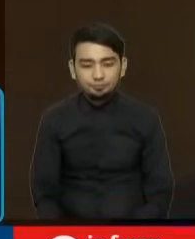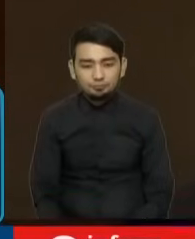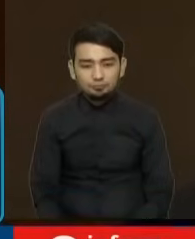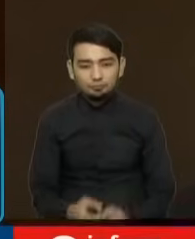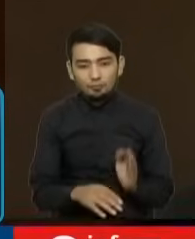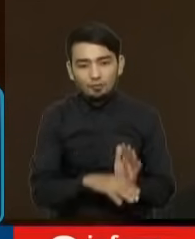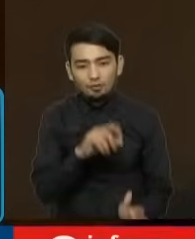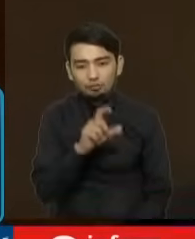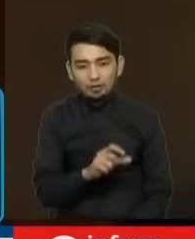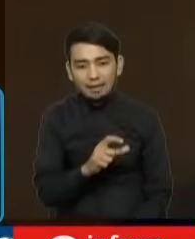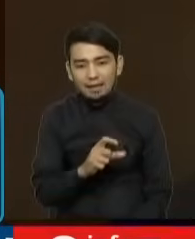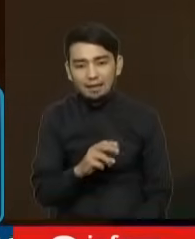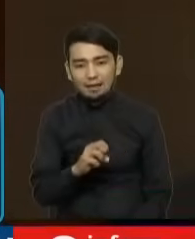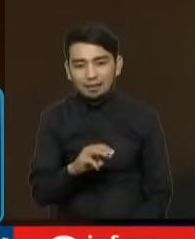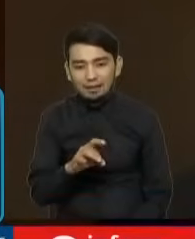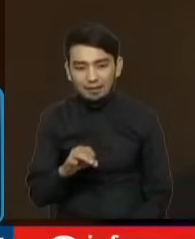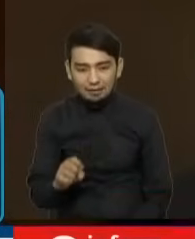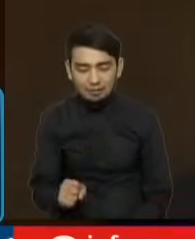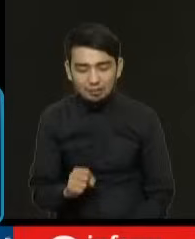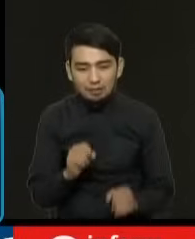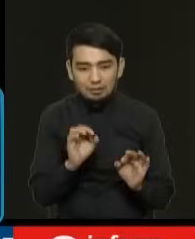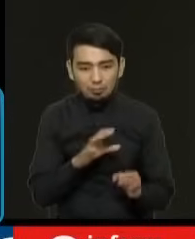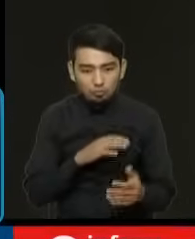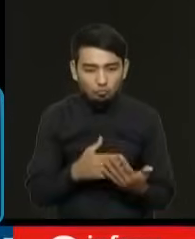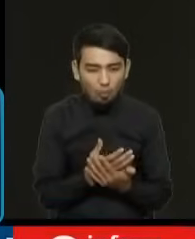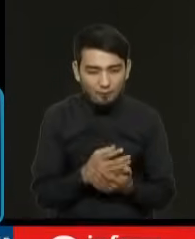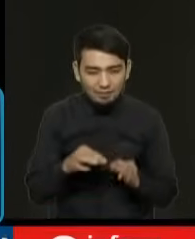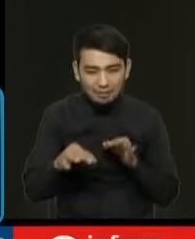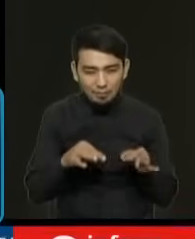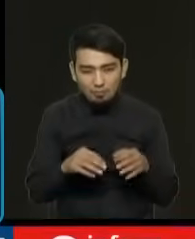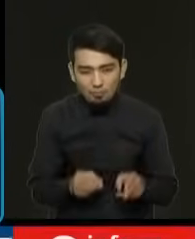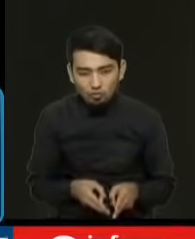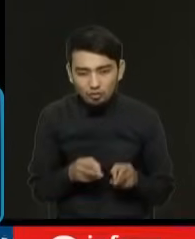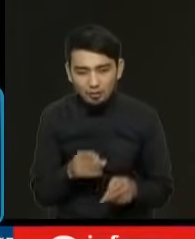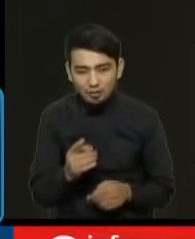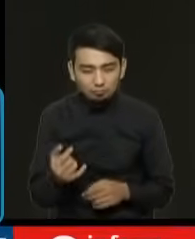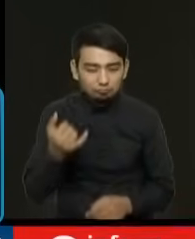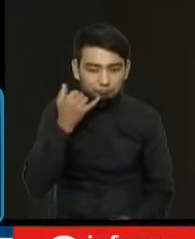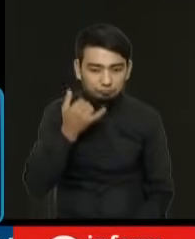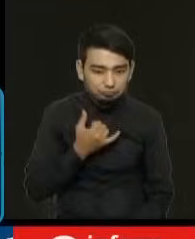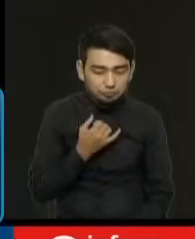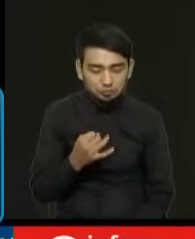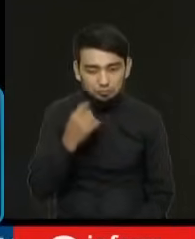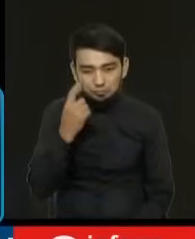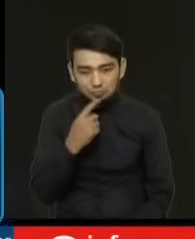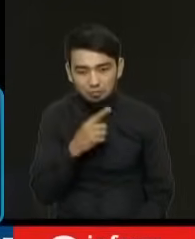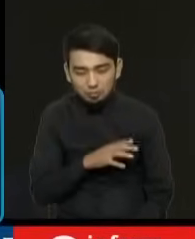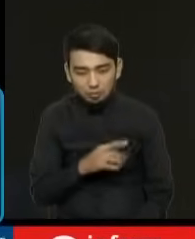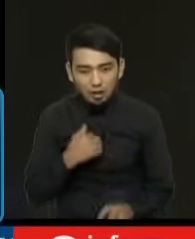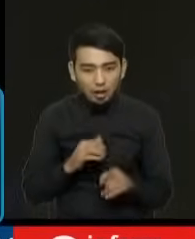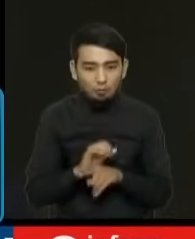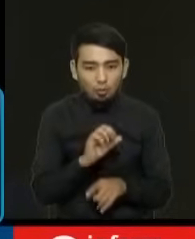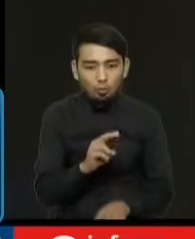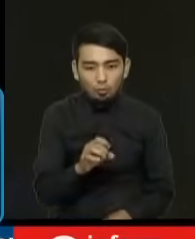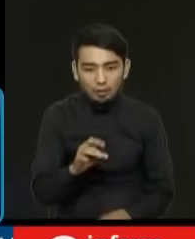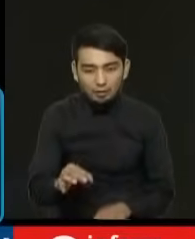Депутат Екатерина Смышляева рассказала, как столкнулась с новой схемой мошенничества. Аферисты звонят и сообщают, что отправляют посылку курьерам